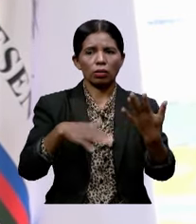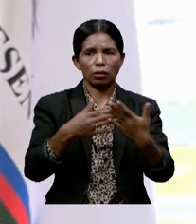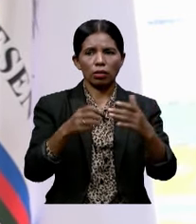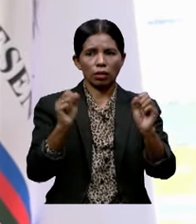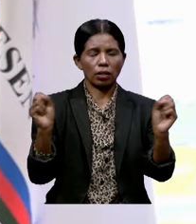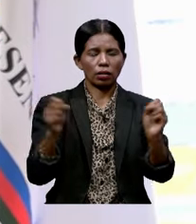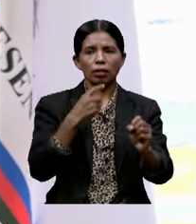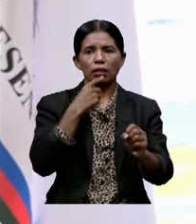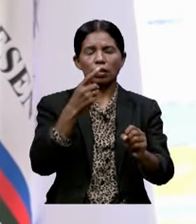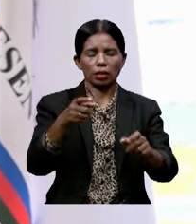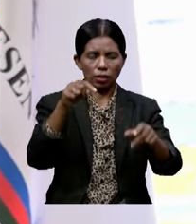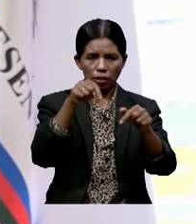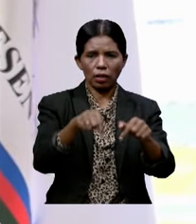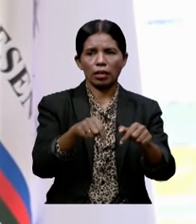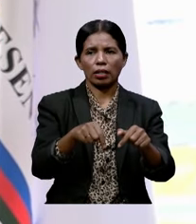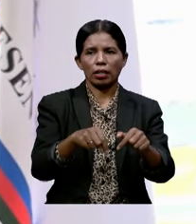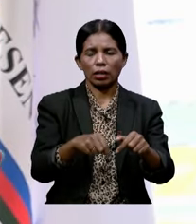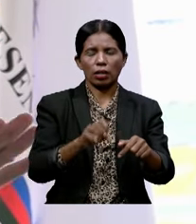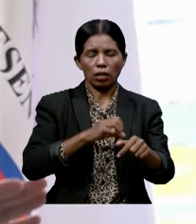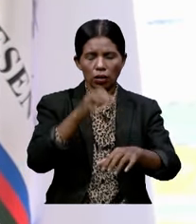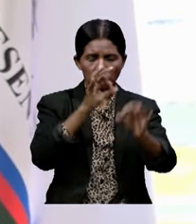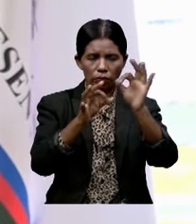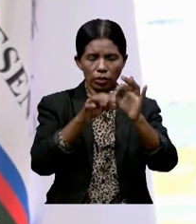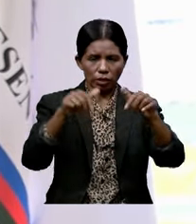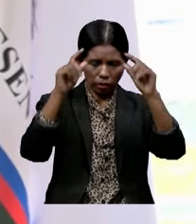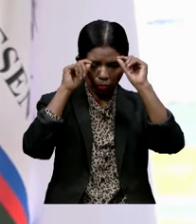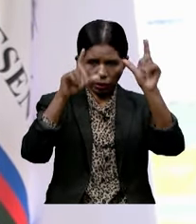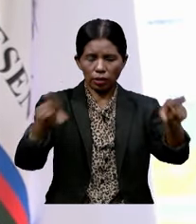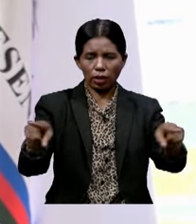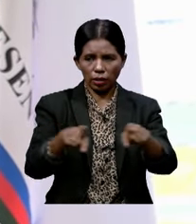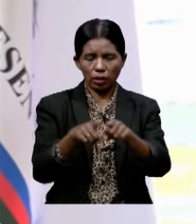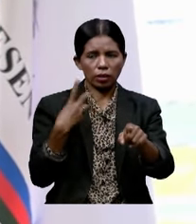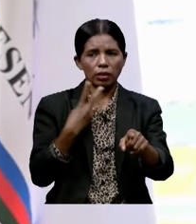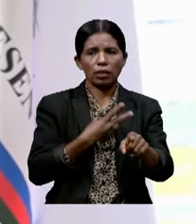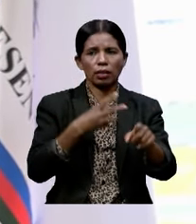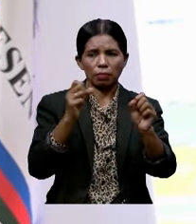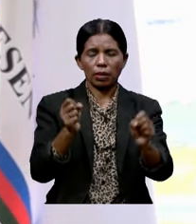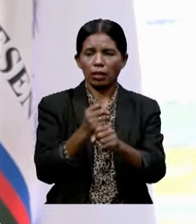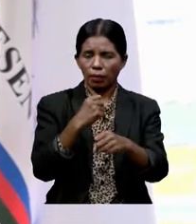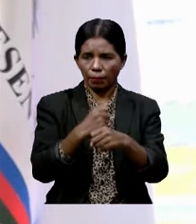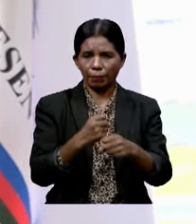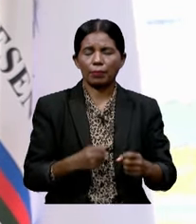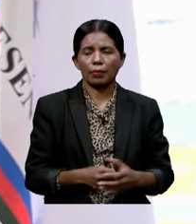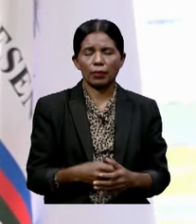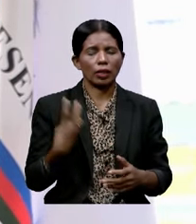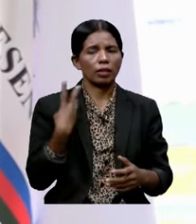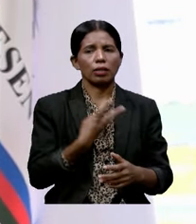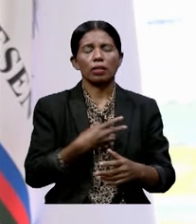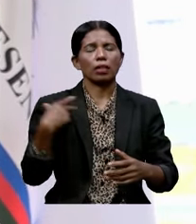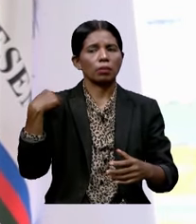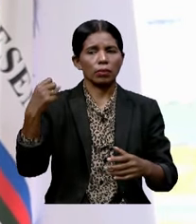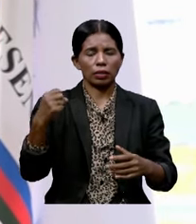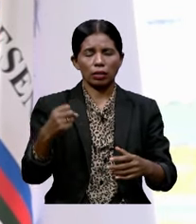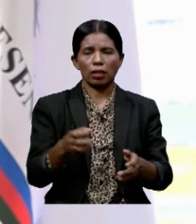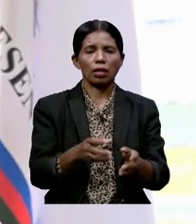ita razao ne katak ohe ne ia fer kat territorio tom kanesa ita bela halo. Ita mang kwit la to, na ka halo